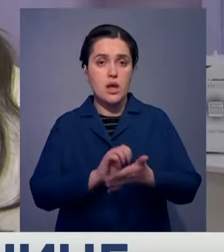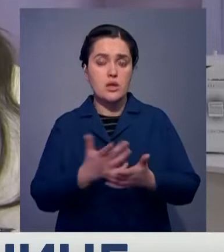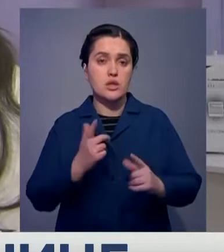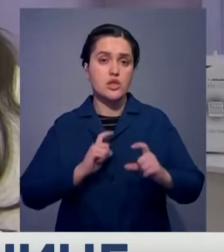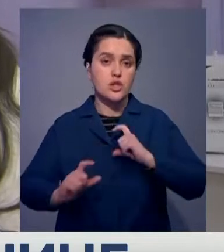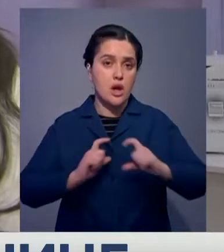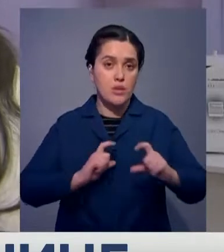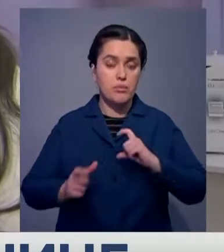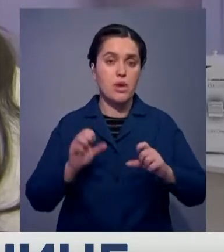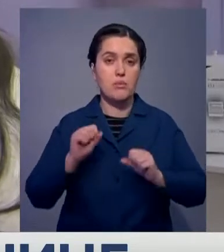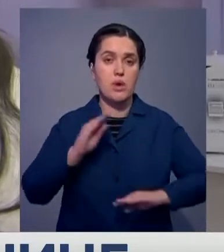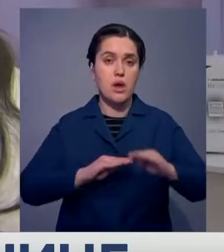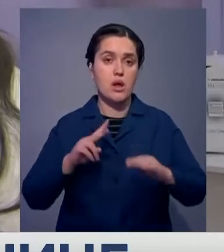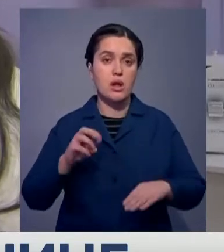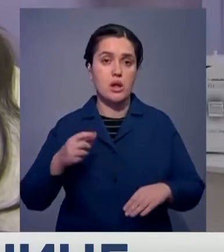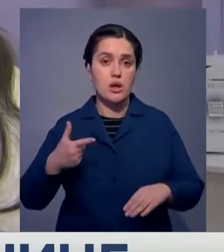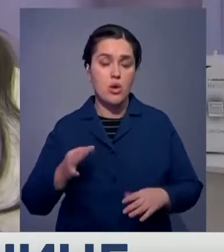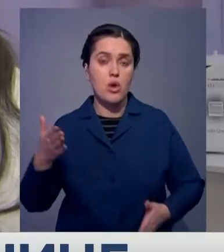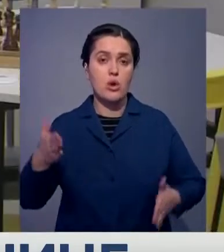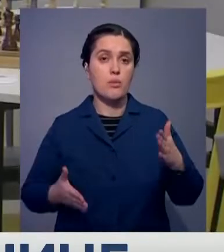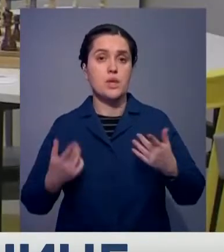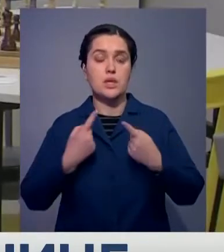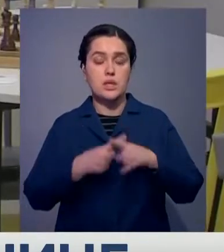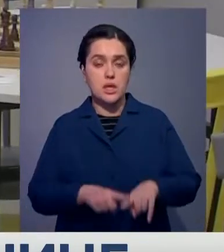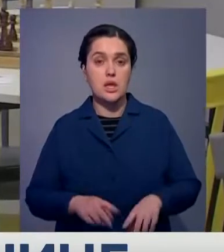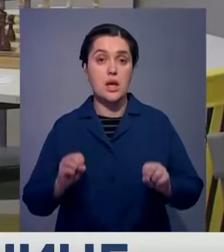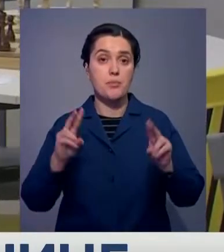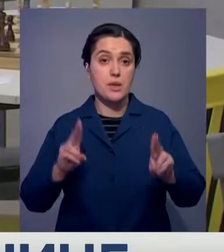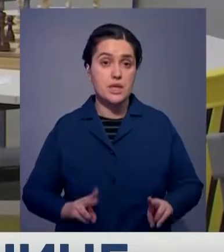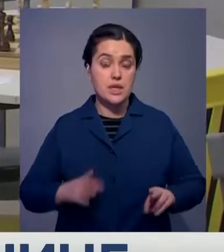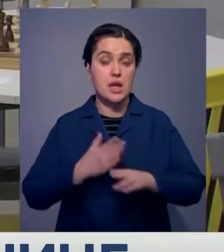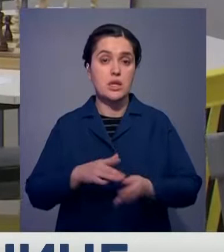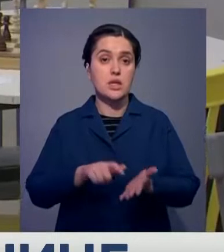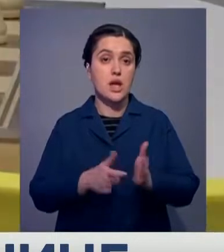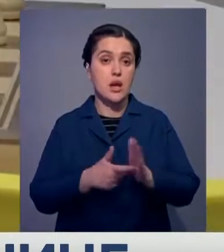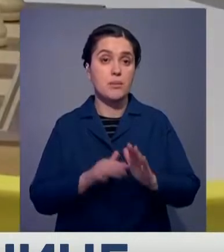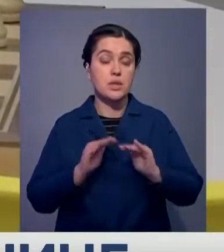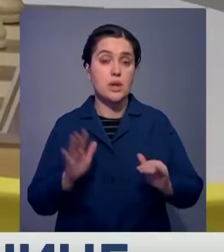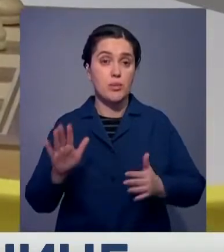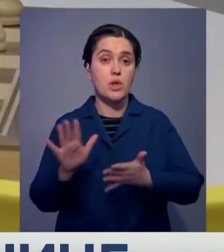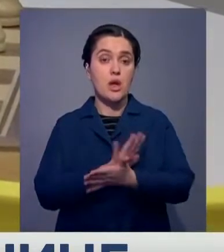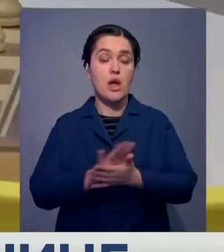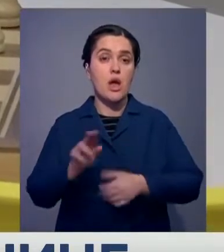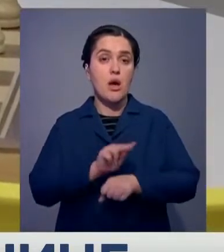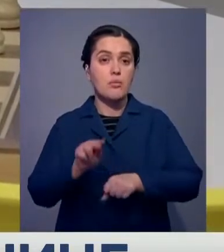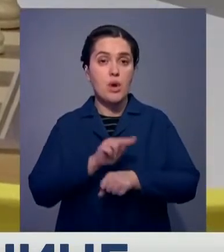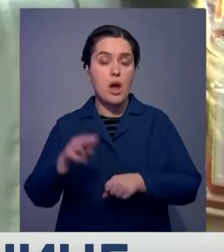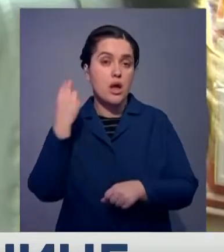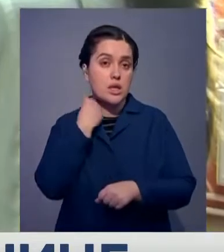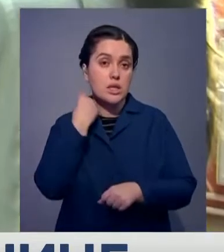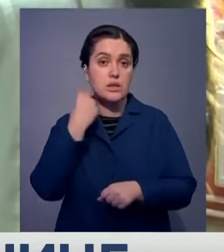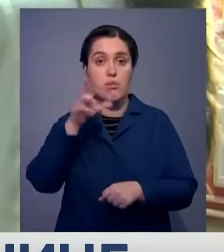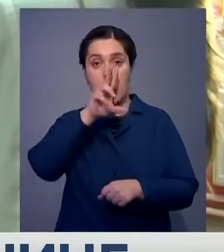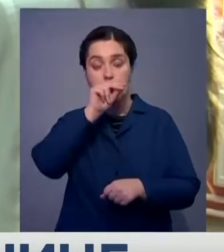шахматы, лего-конструирование, робототехника. В специально отведенных кабинетах детей будут бесплатно обучать английскому языку,